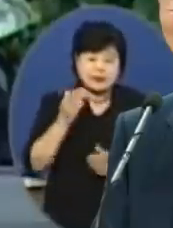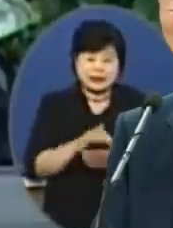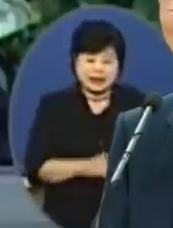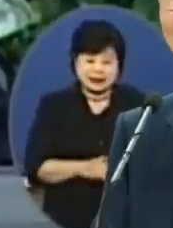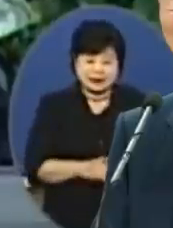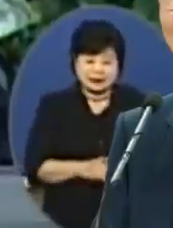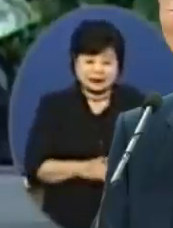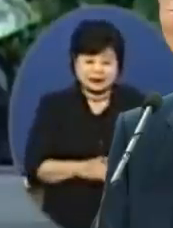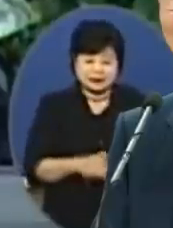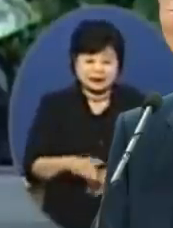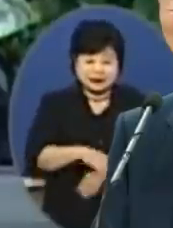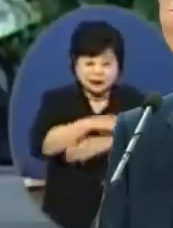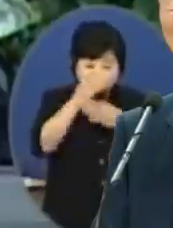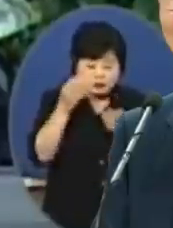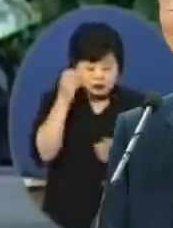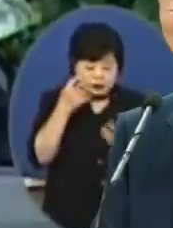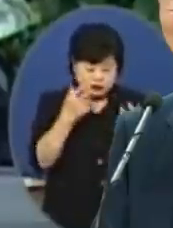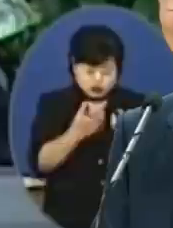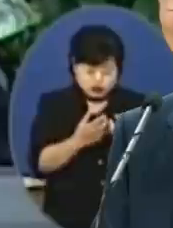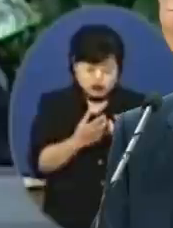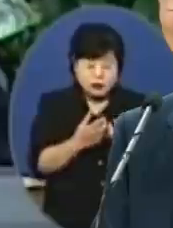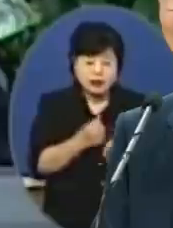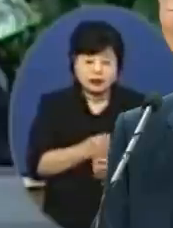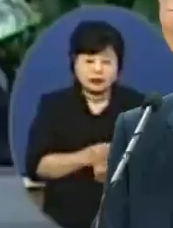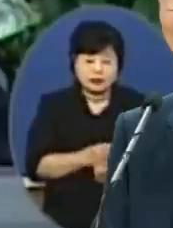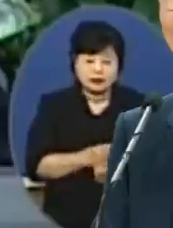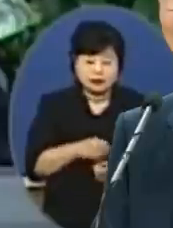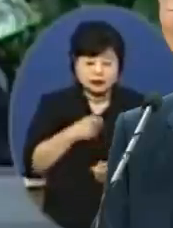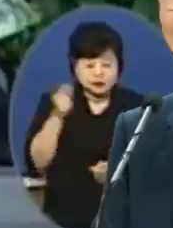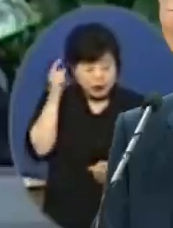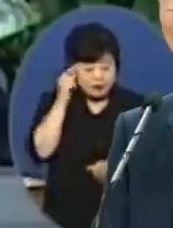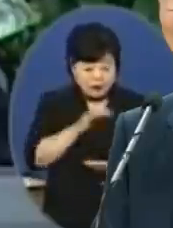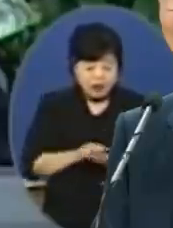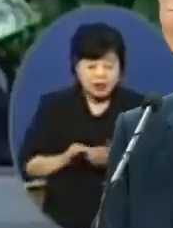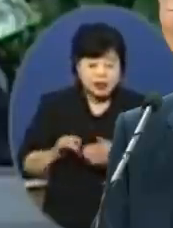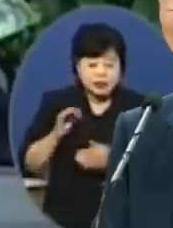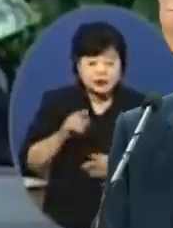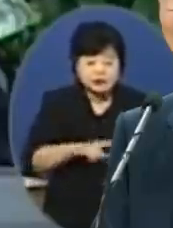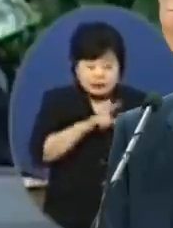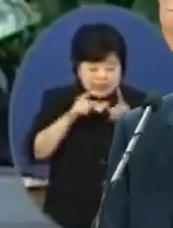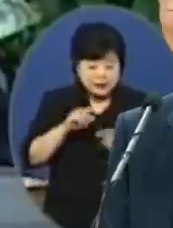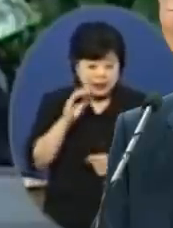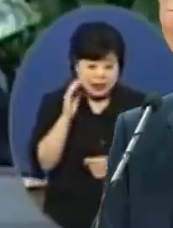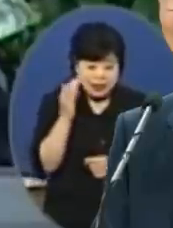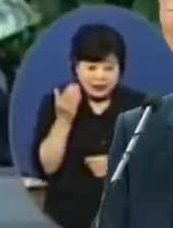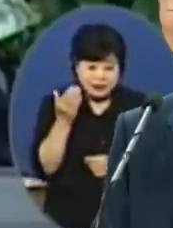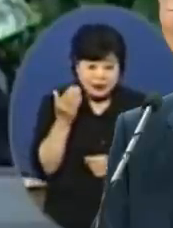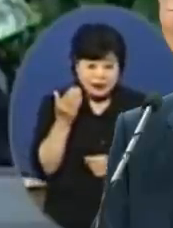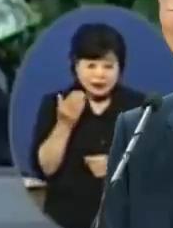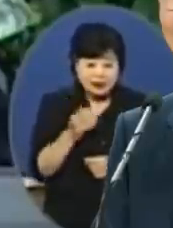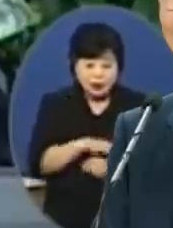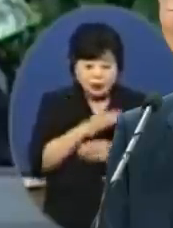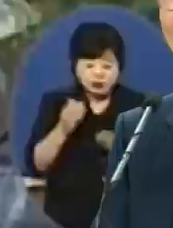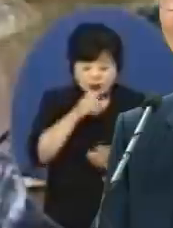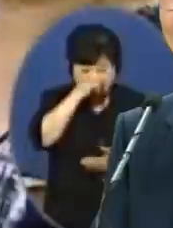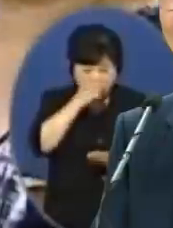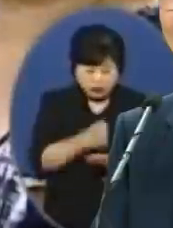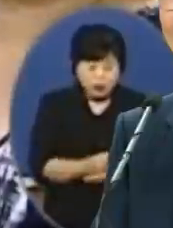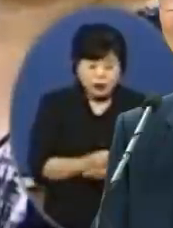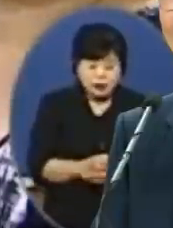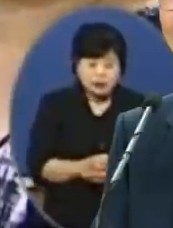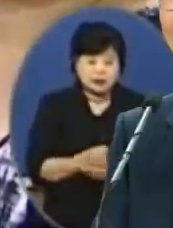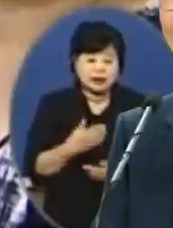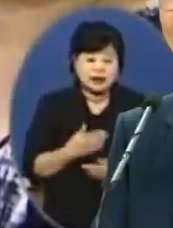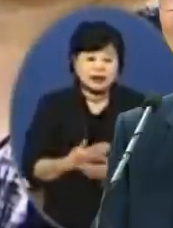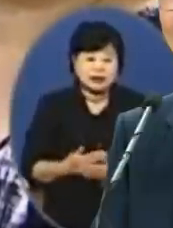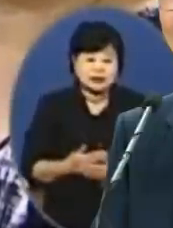것입니다. 성령이 충만하여 여유와 평강이 넘치는 삶을 살아야 되고, 범사에 형통하여 남에게